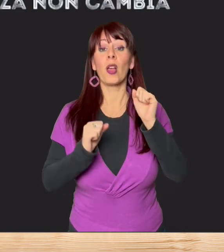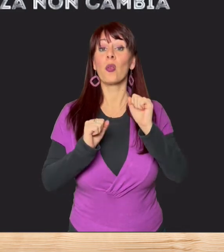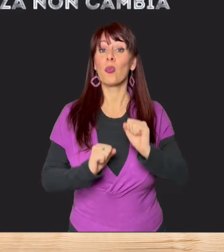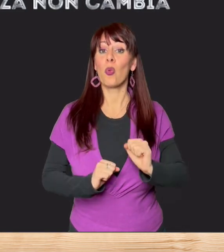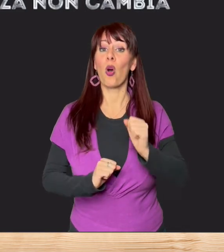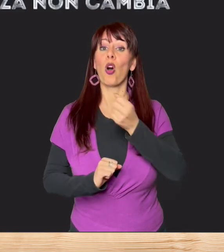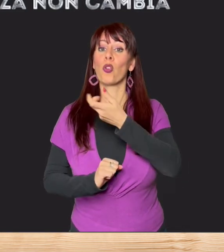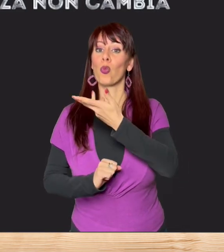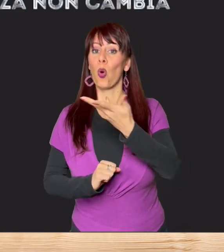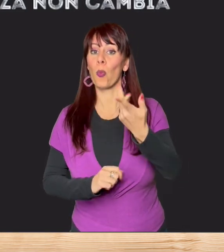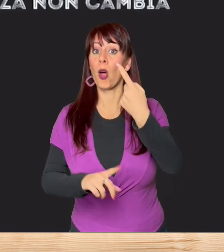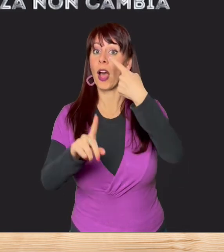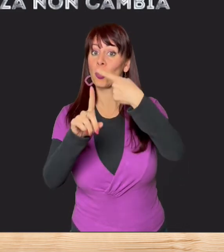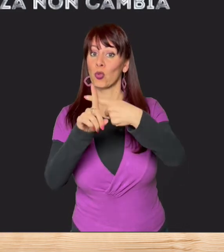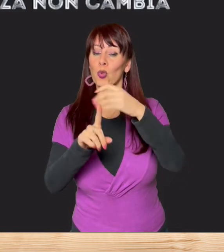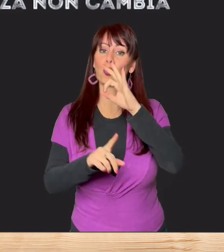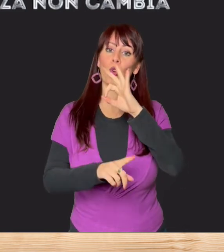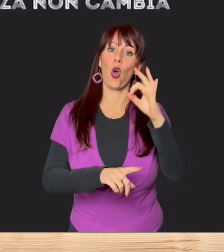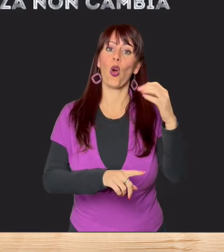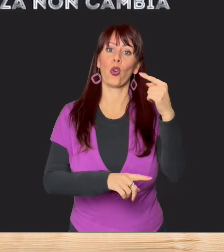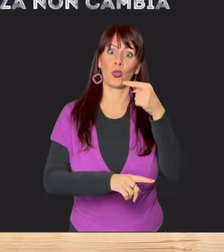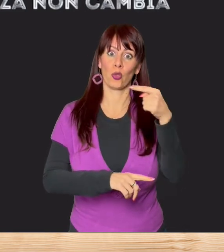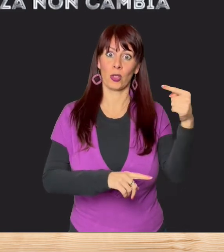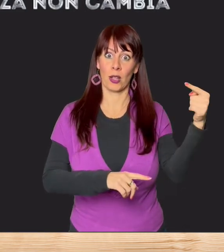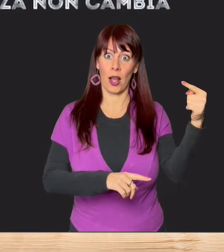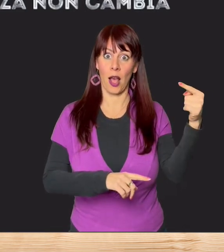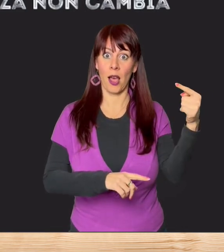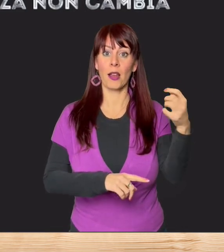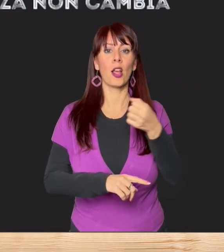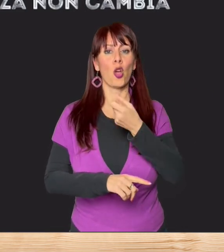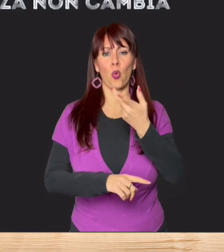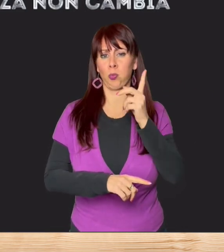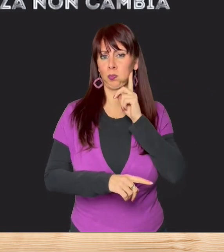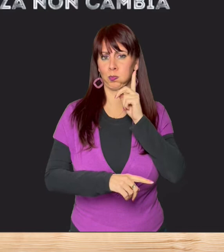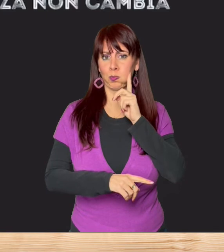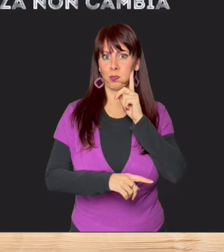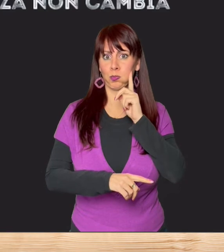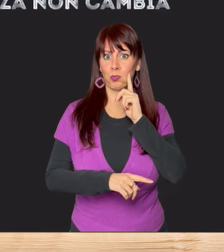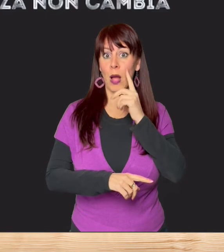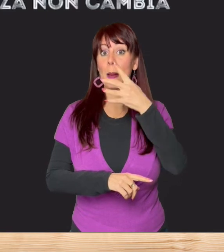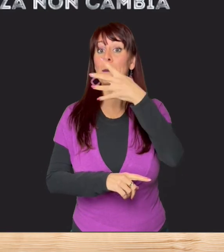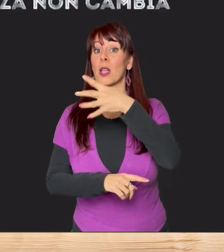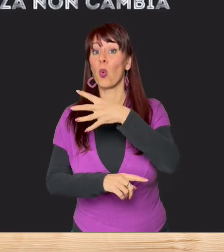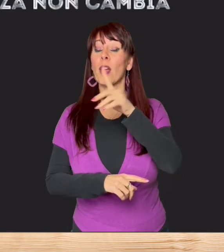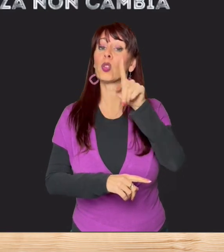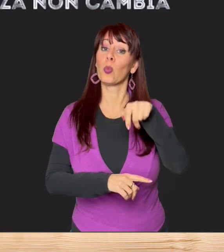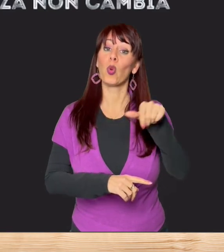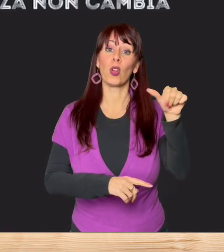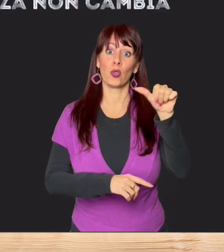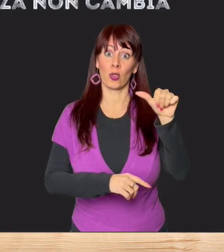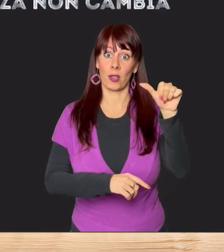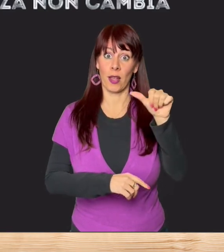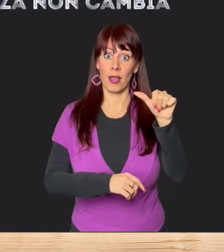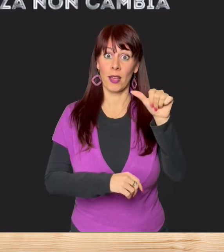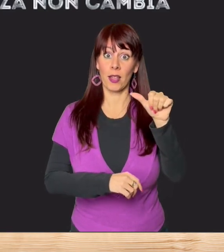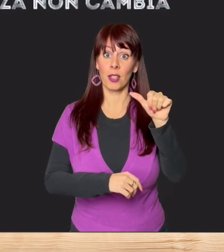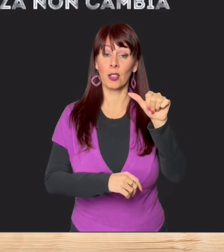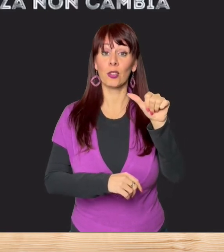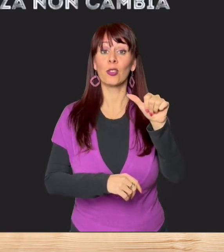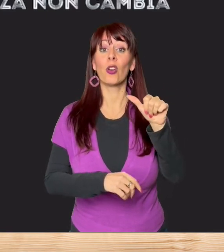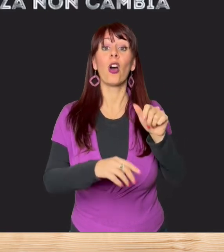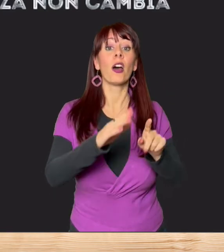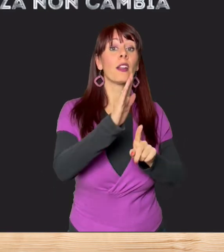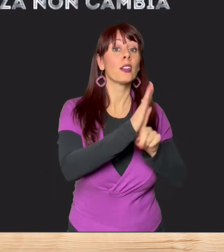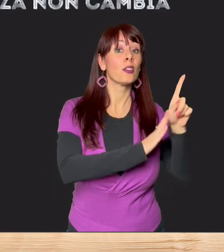sottrazione possiamo aggiungere o sottrarre lo stesso numero almeno endo che al sottraendo